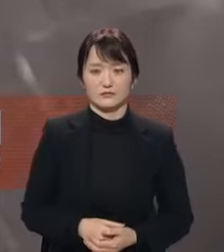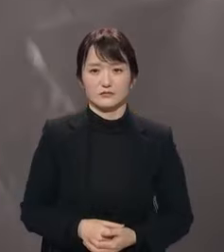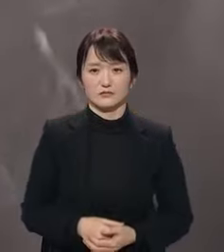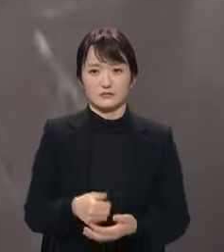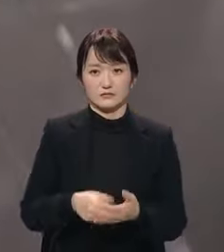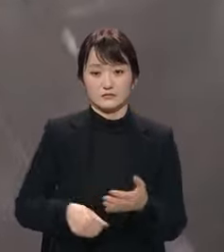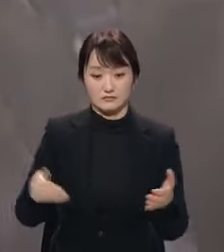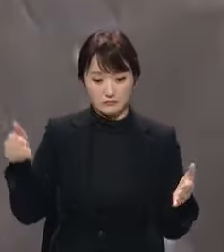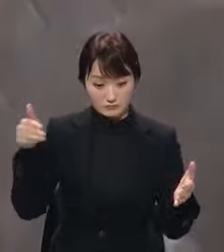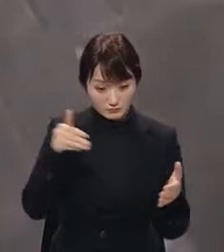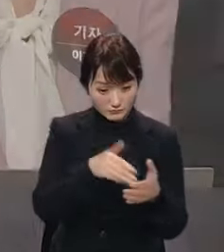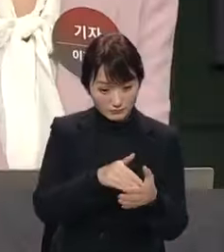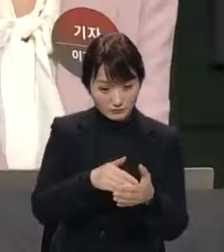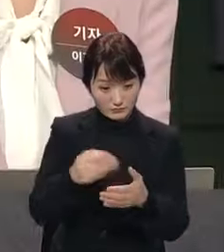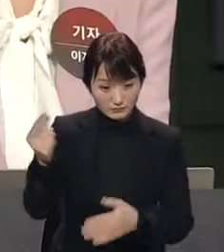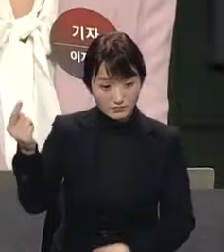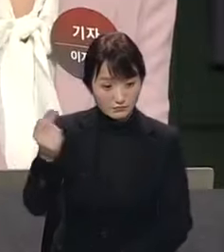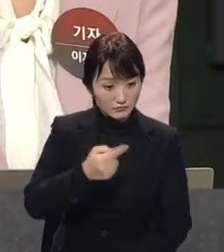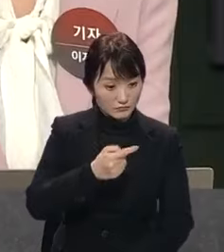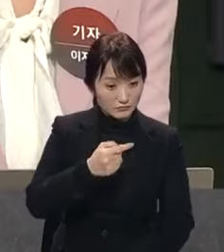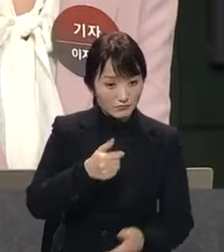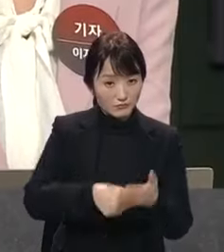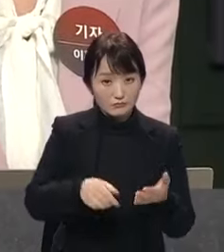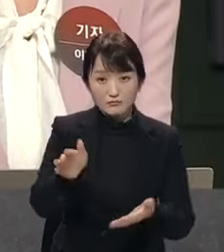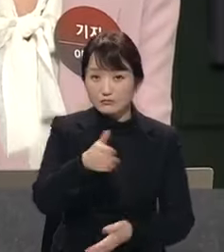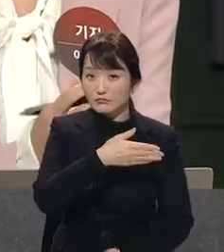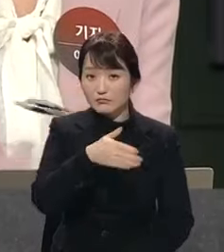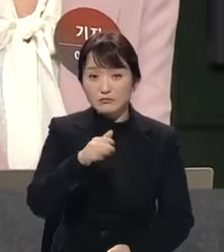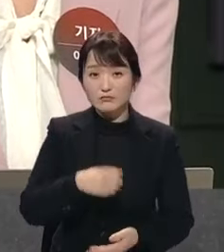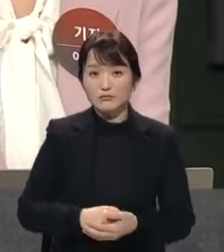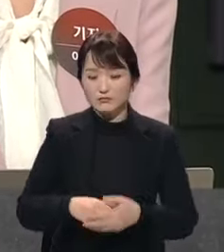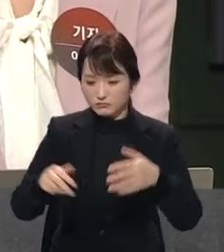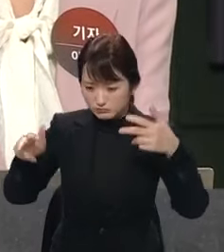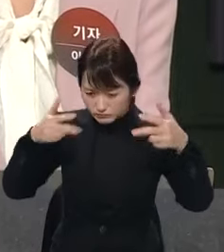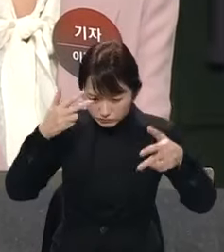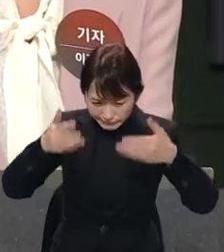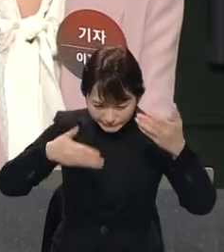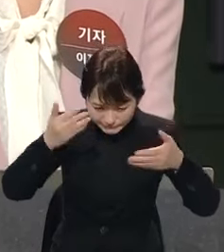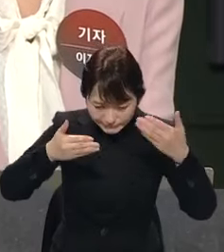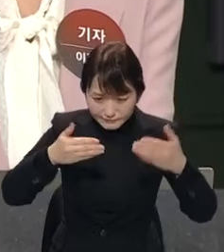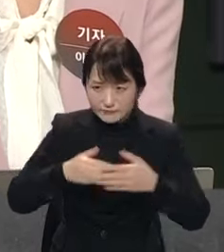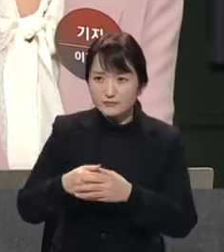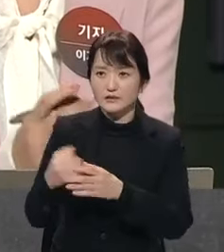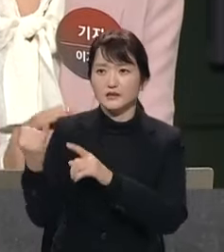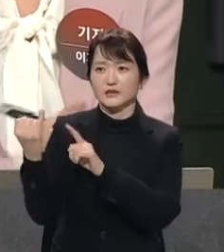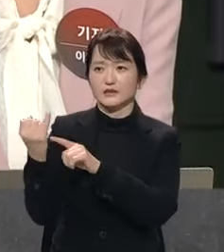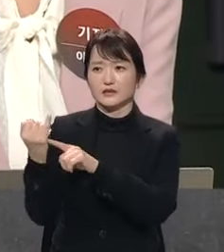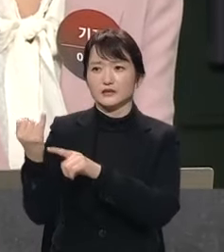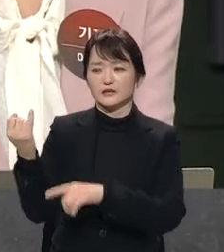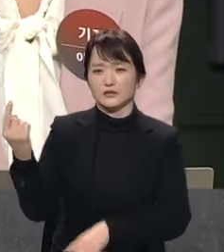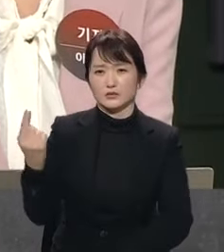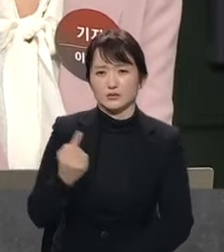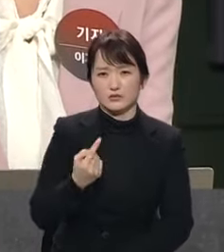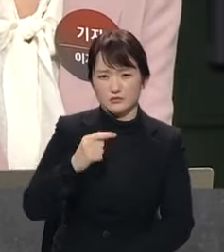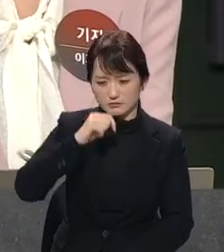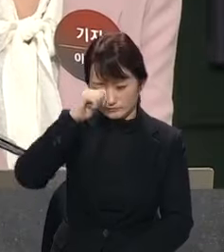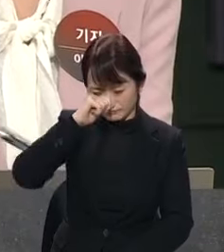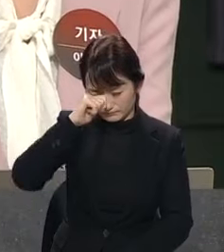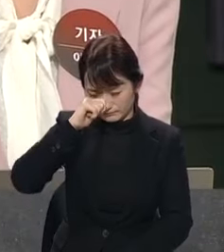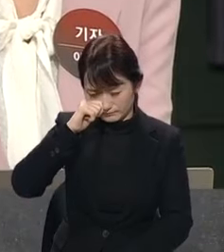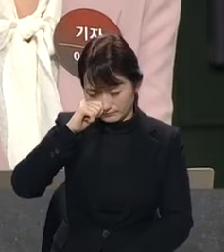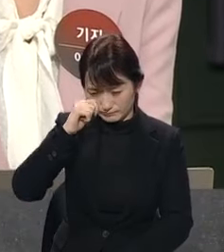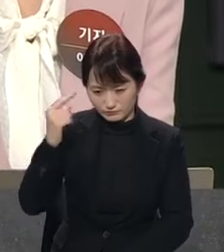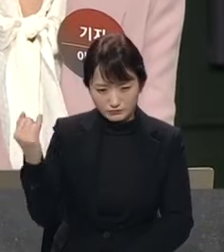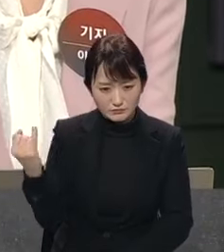알림까지 왔는데 가보니까 가게에 물건이 없습니다. 그래서 CCTV 돌려봤더니 저 여성이 저렇게 모자로 얼굴 가리고 택배를